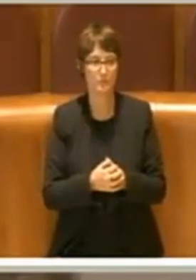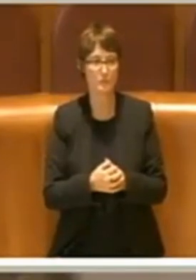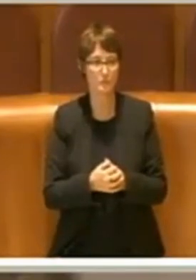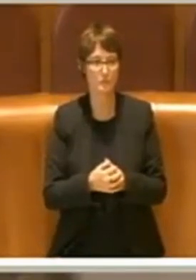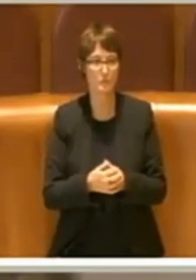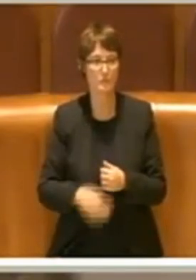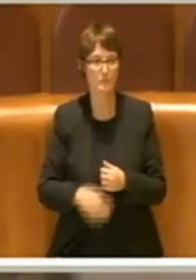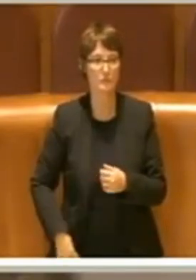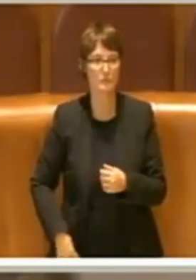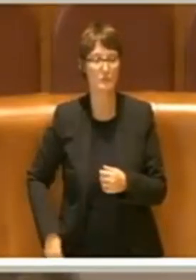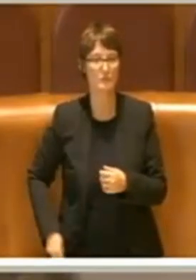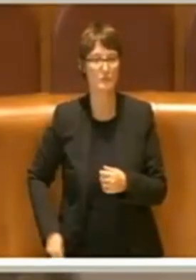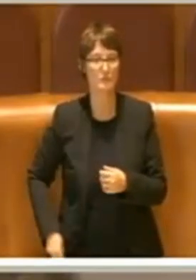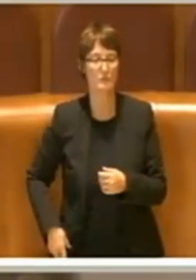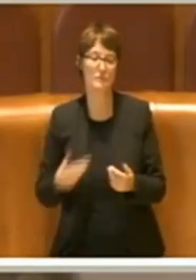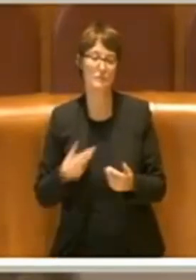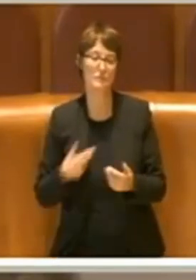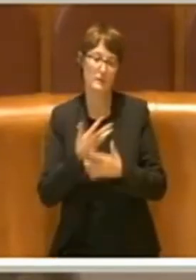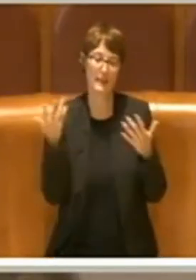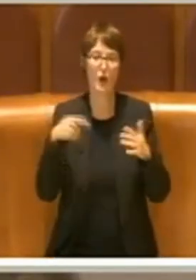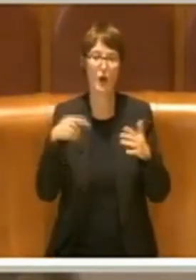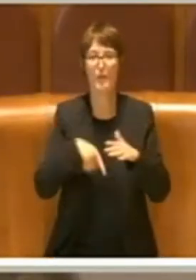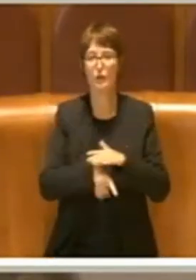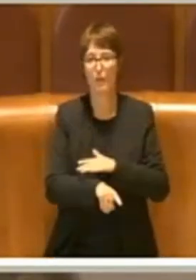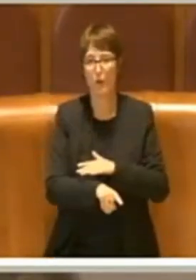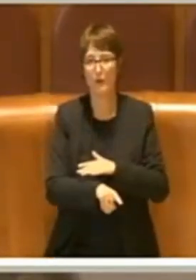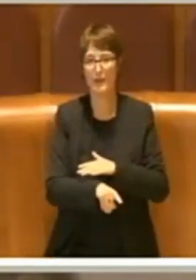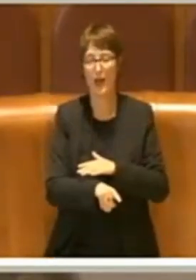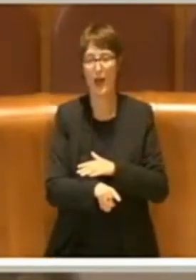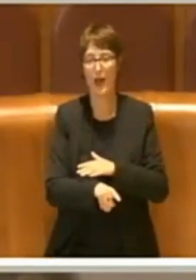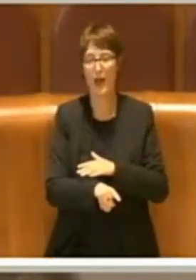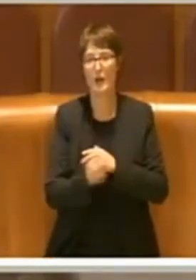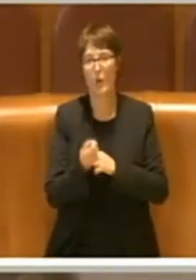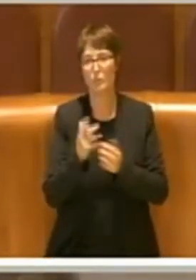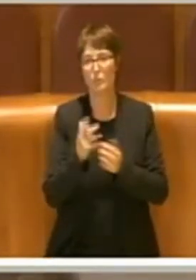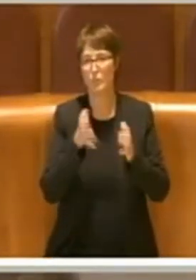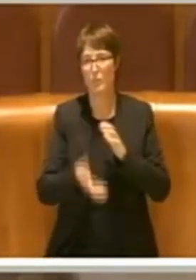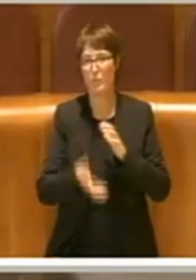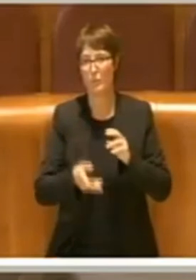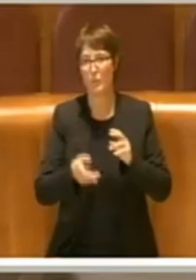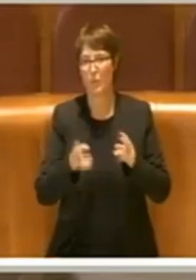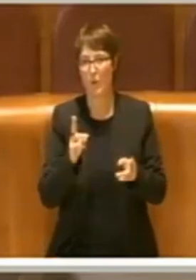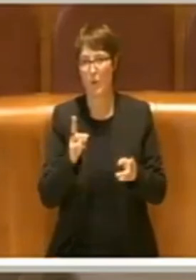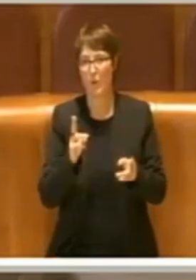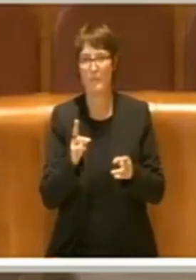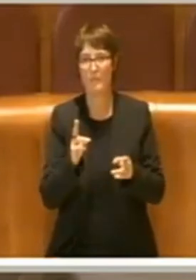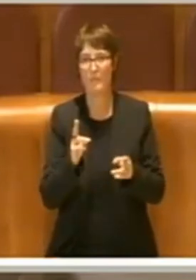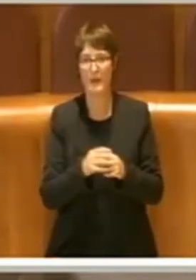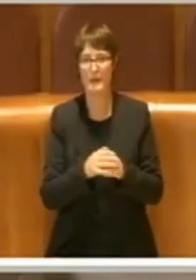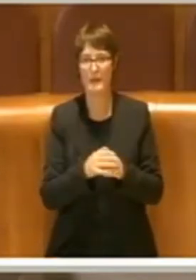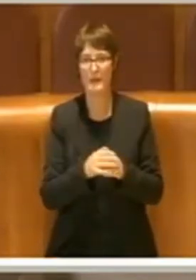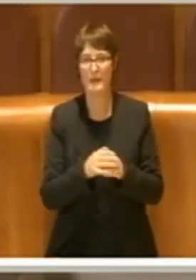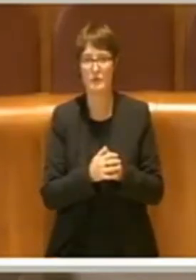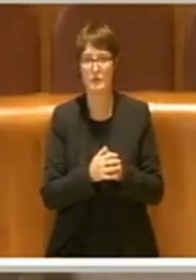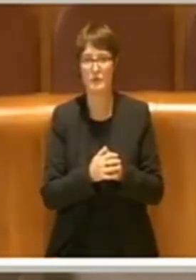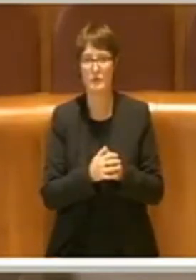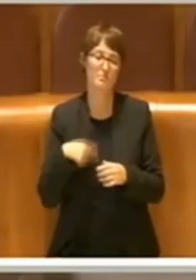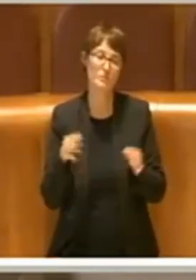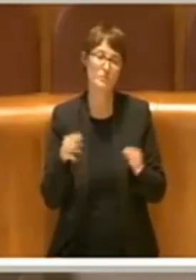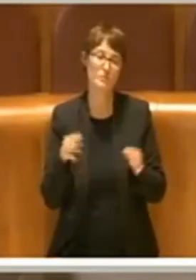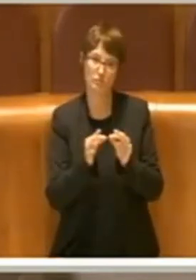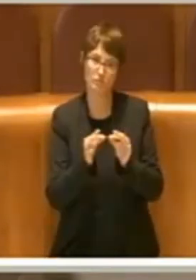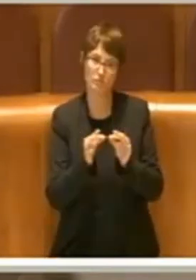complesso per quanto riguarda le metropolitane, che sono l'oggetto di questo ordine del giorno e che ci sentiamo di condividere e di